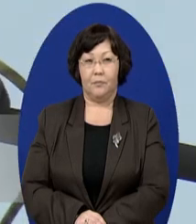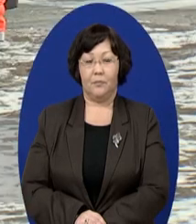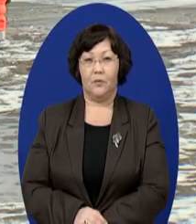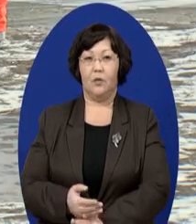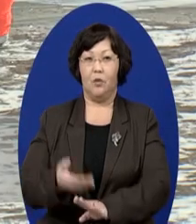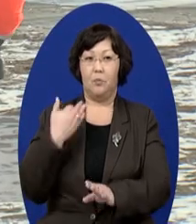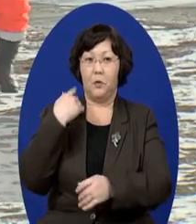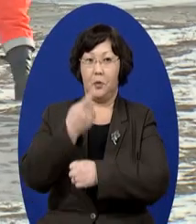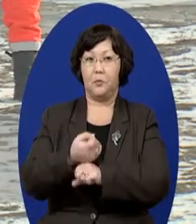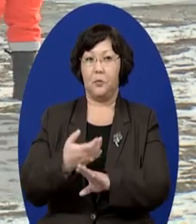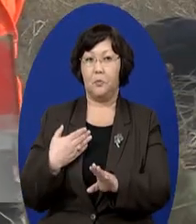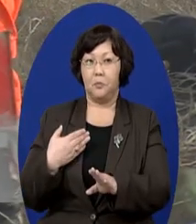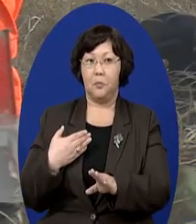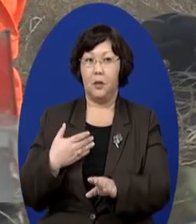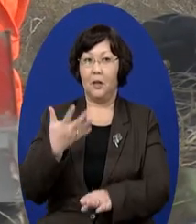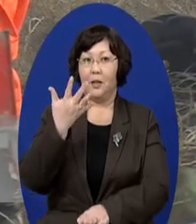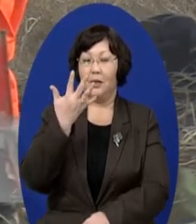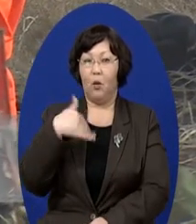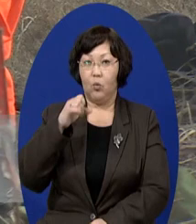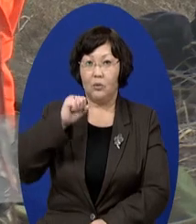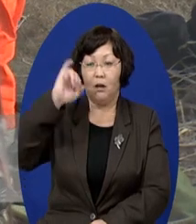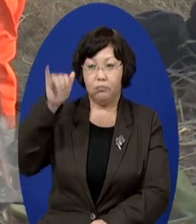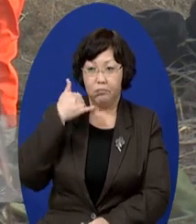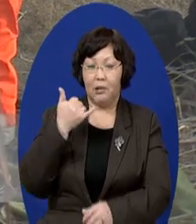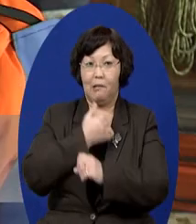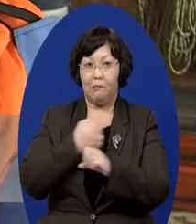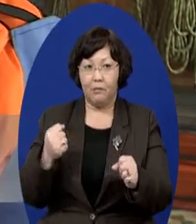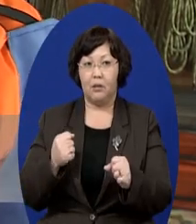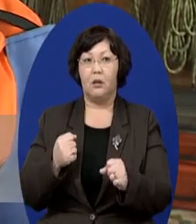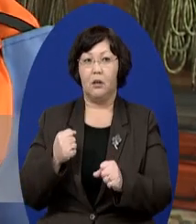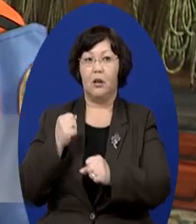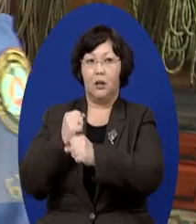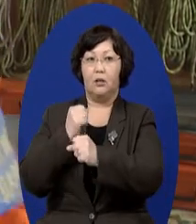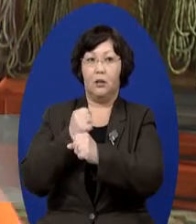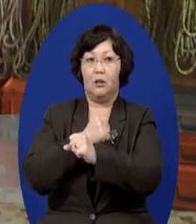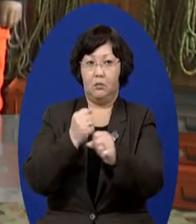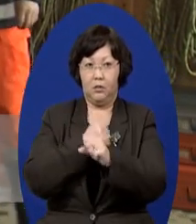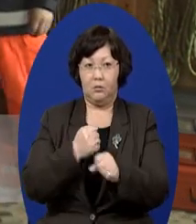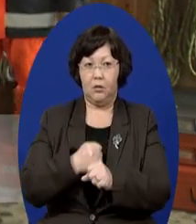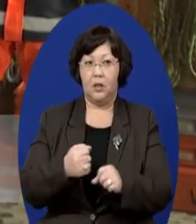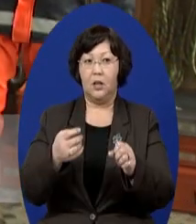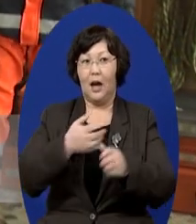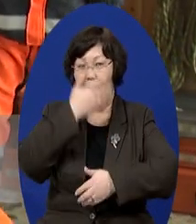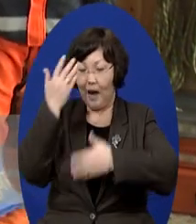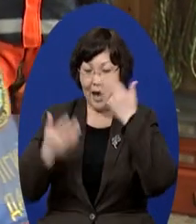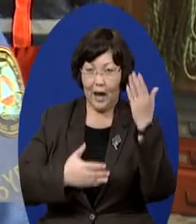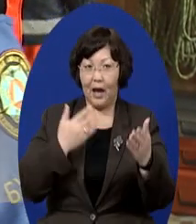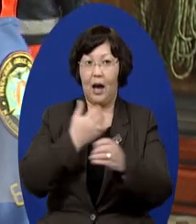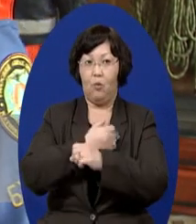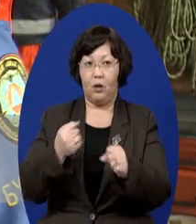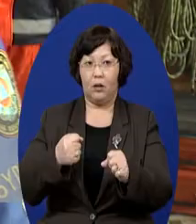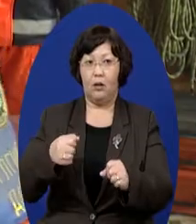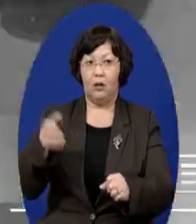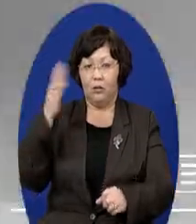Өнгөрсөн онд бол 5 удаагийн дуудлагаар ажилласан. Одоо бол 5 удаагийн дуудлагаар ажиллахдаа 90 анх аврах